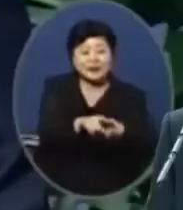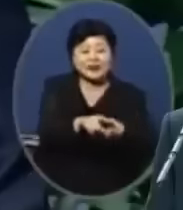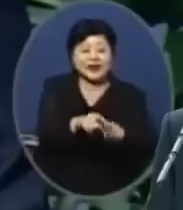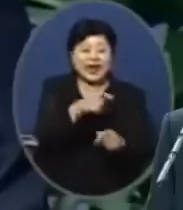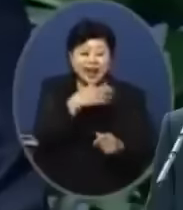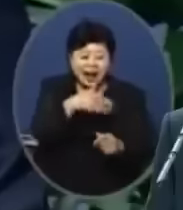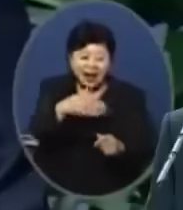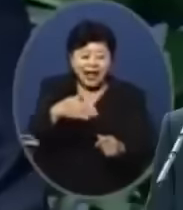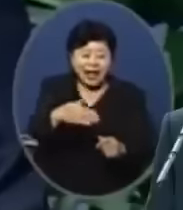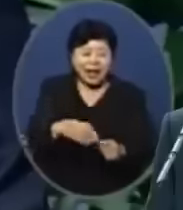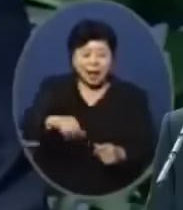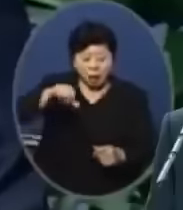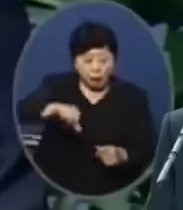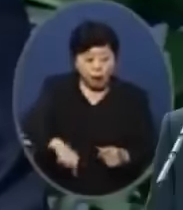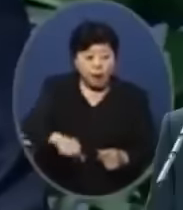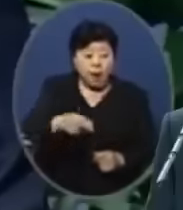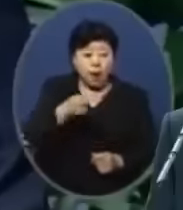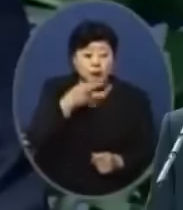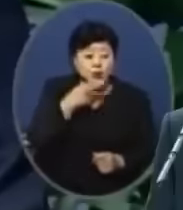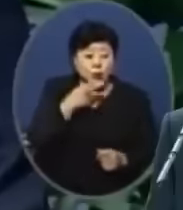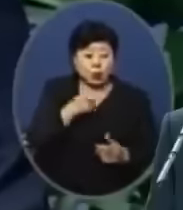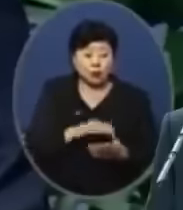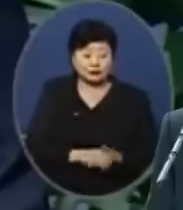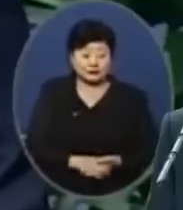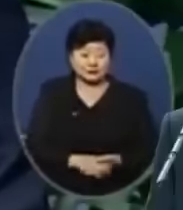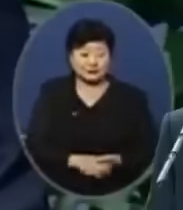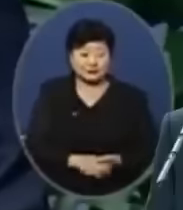가는데 패배가 있을 수가 없는 것입니다.